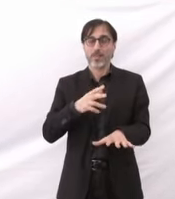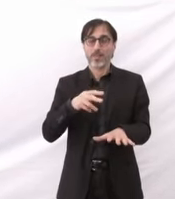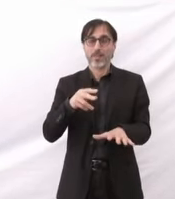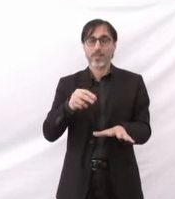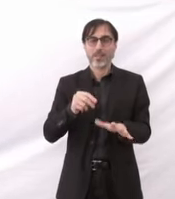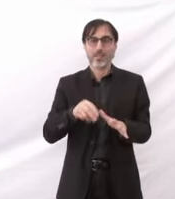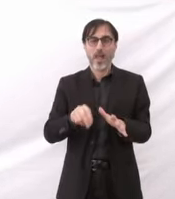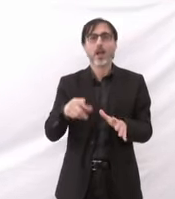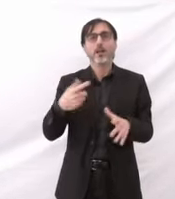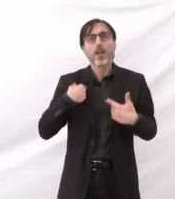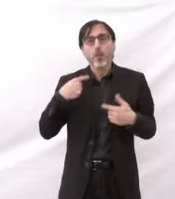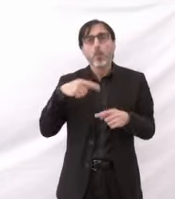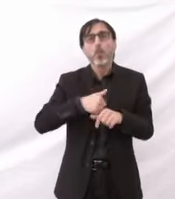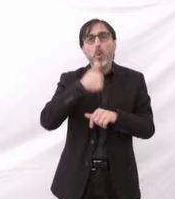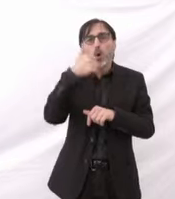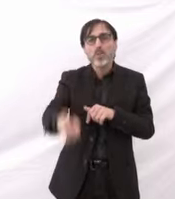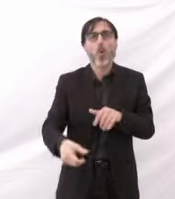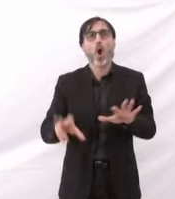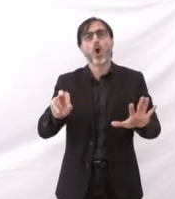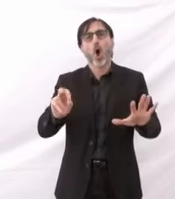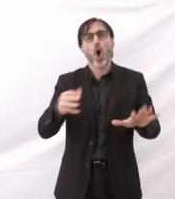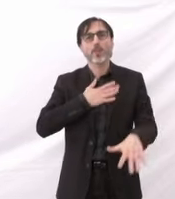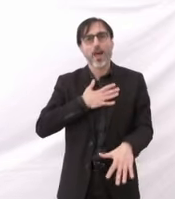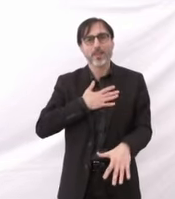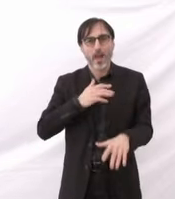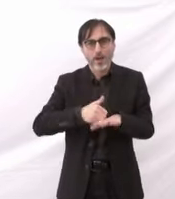se volete, ne compierò 80. No.